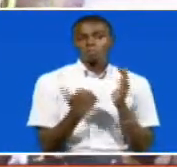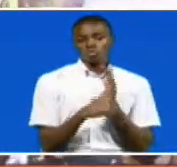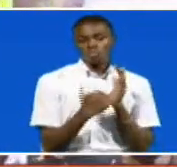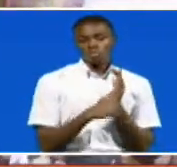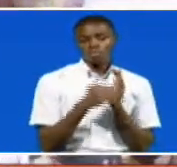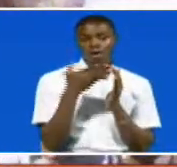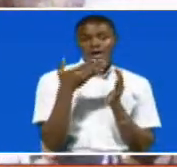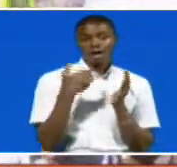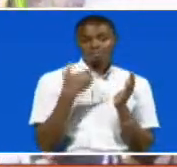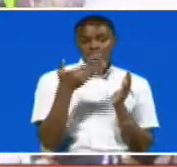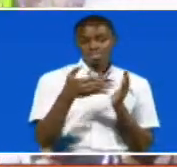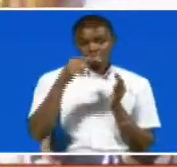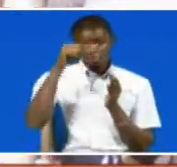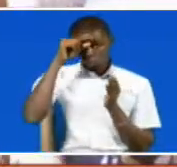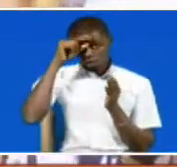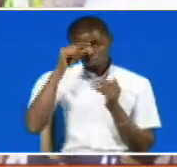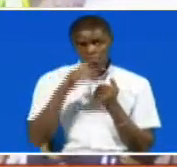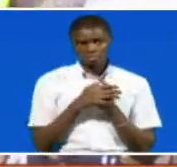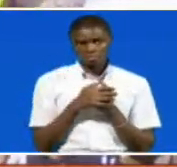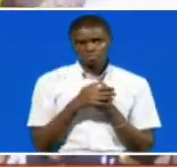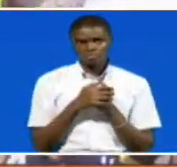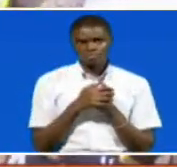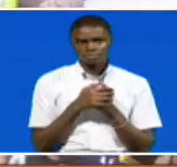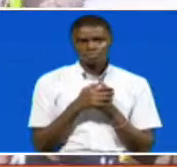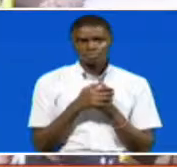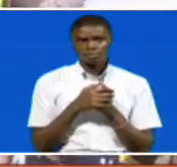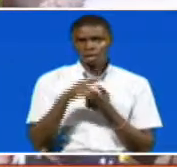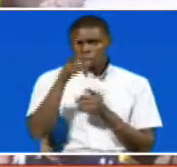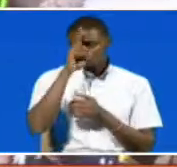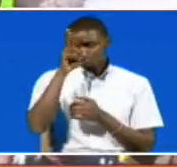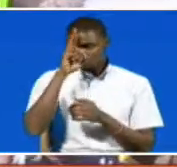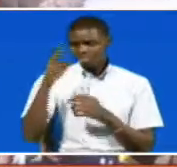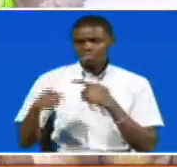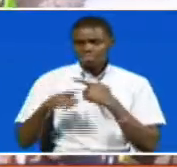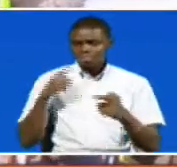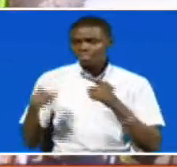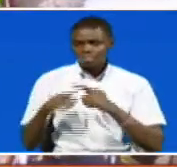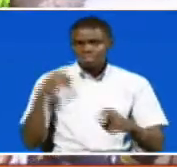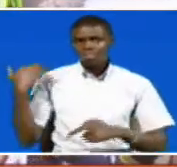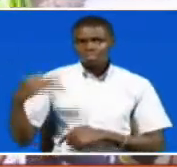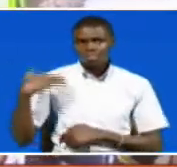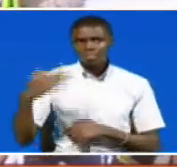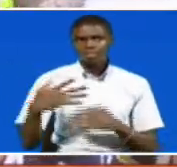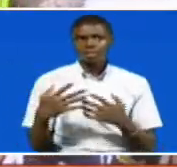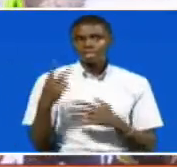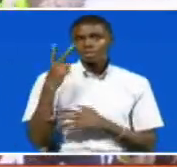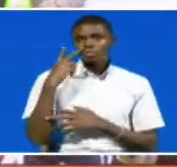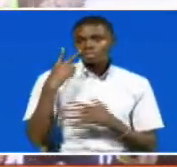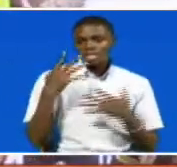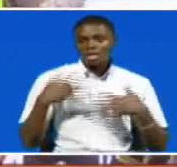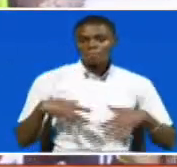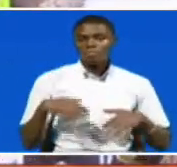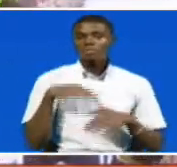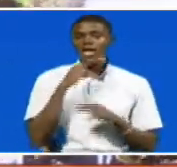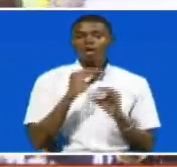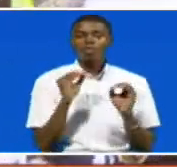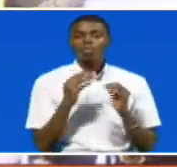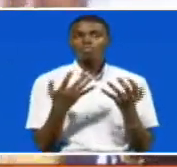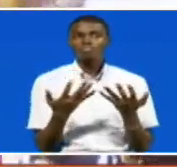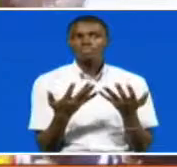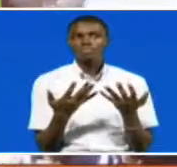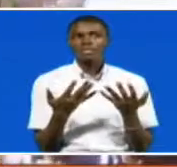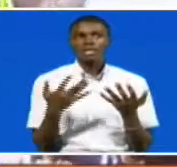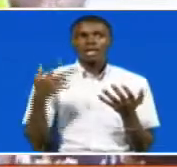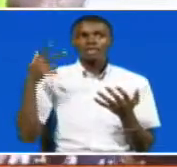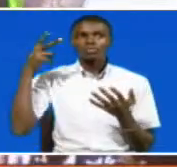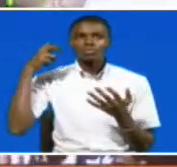serikali. Juzi kapera huko askari wanamalizwa, hakuna kitu, hakuna. Hatukusikia pokoti walikufa,